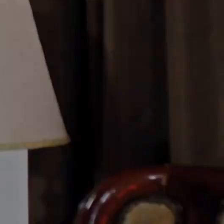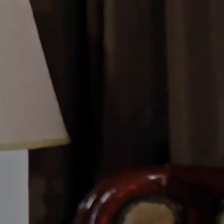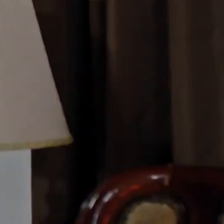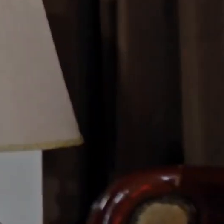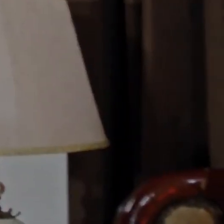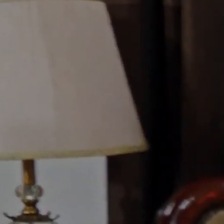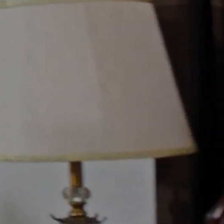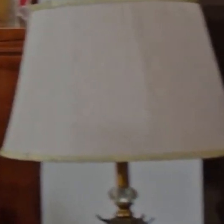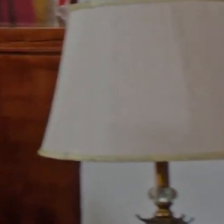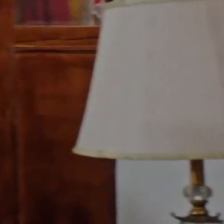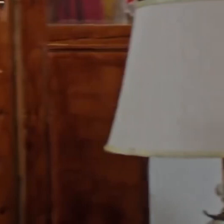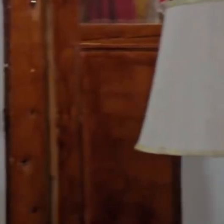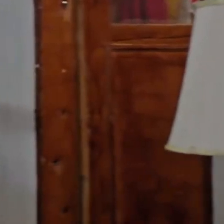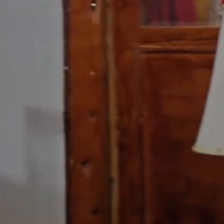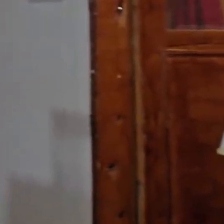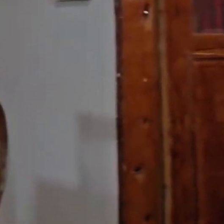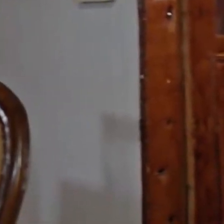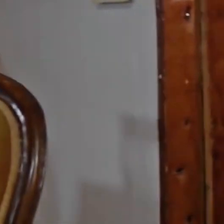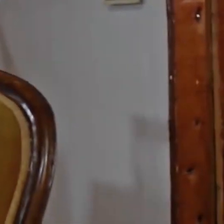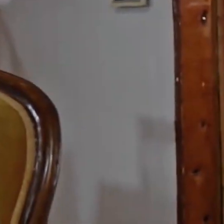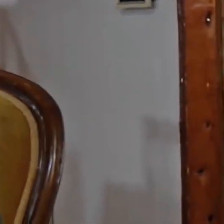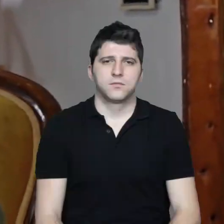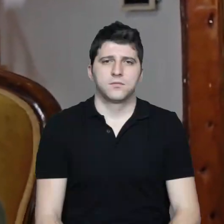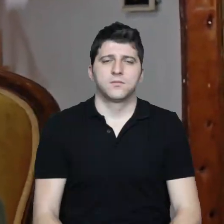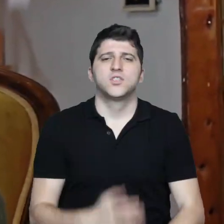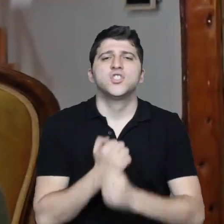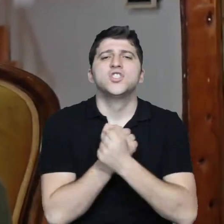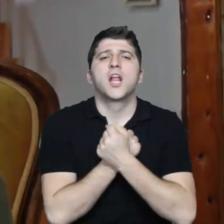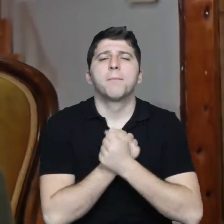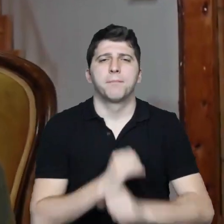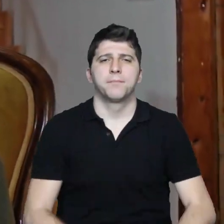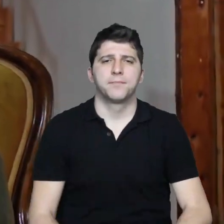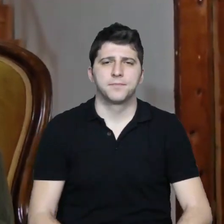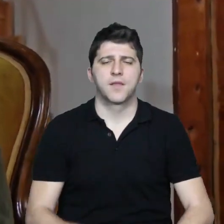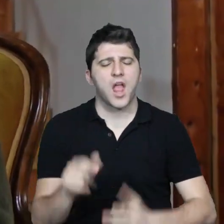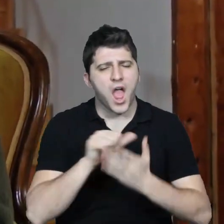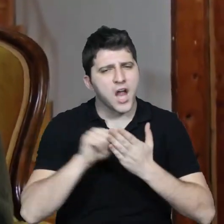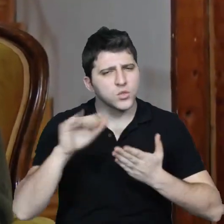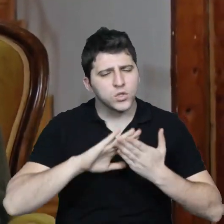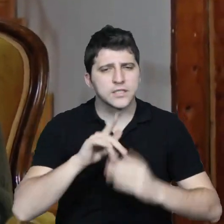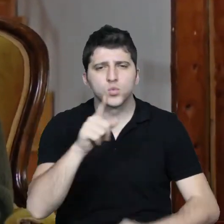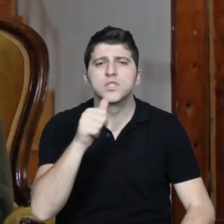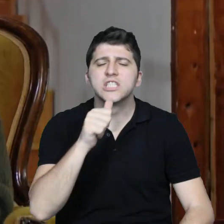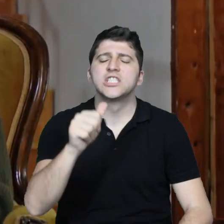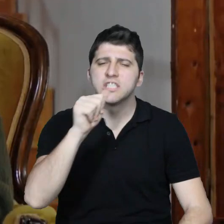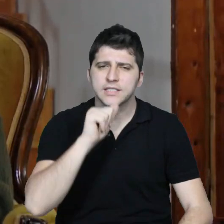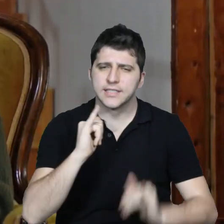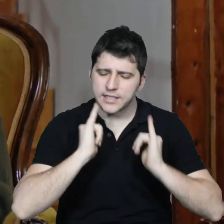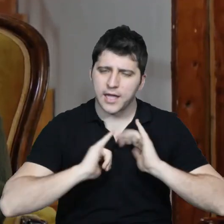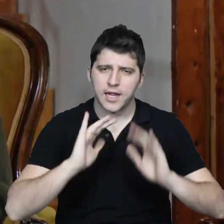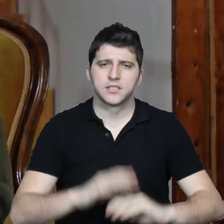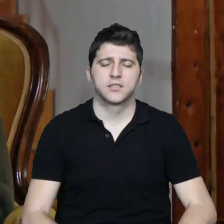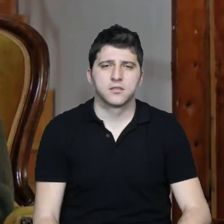Kübra mutfaktan elinde bir bardak suyla çıktı. Canım. Bak her şey yoluna girecek. Sen şu suyu bir iç, sakinleş